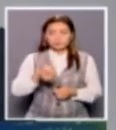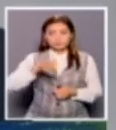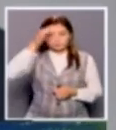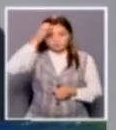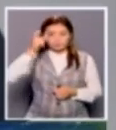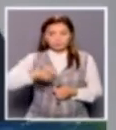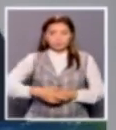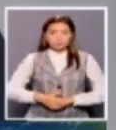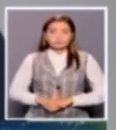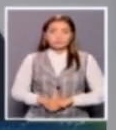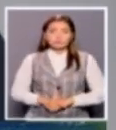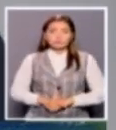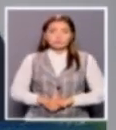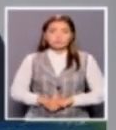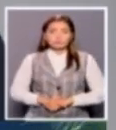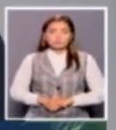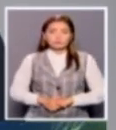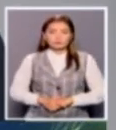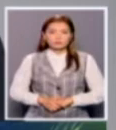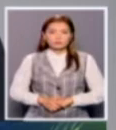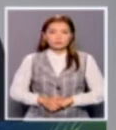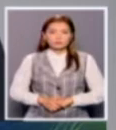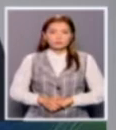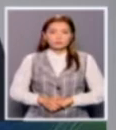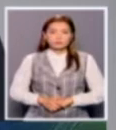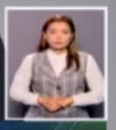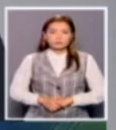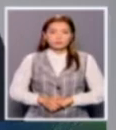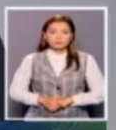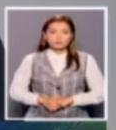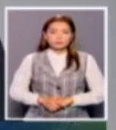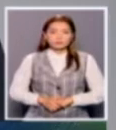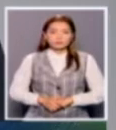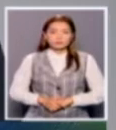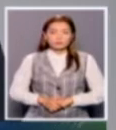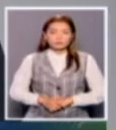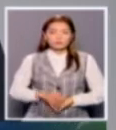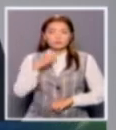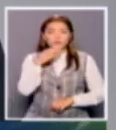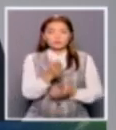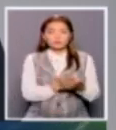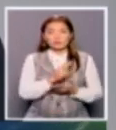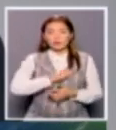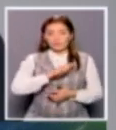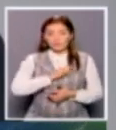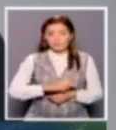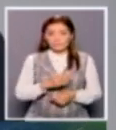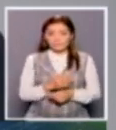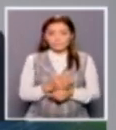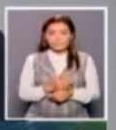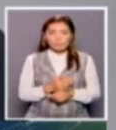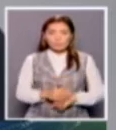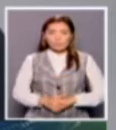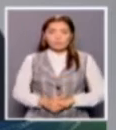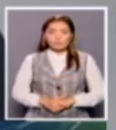емес, үлкен ақын. Енді мен өз басым бұл кісімен көп жылдардан бері шығармашылық